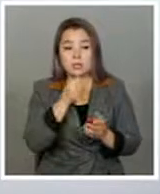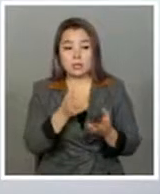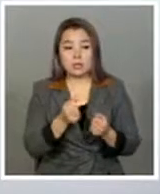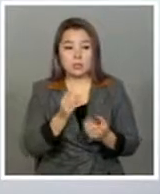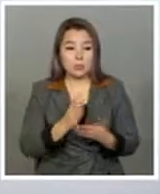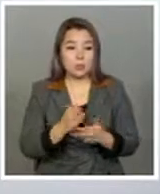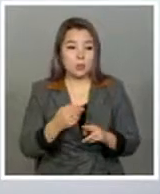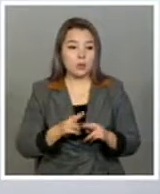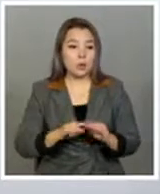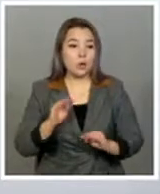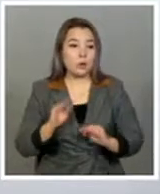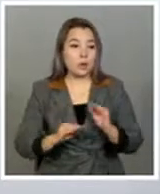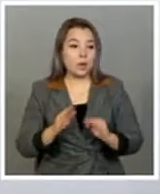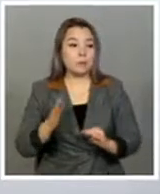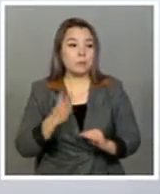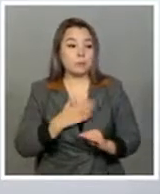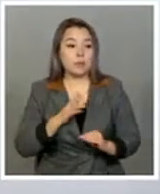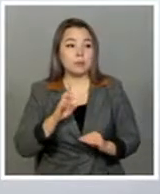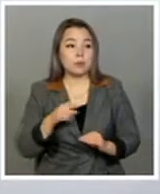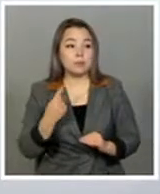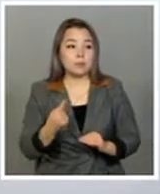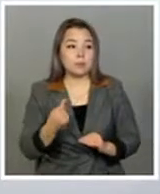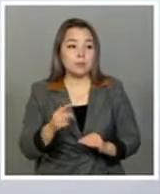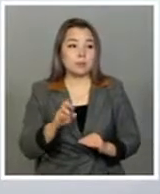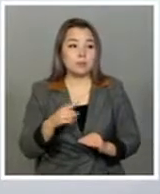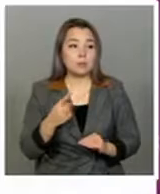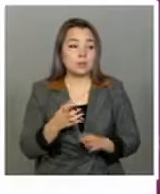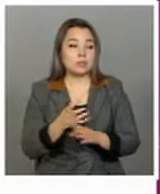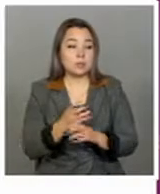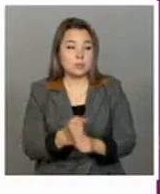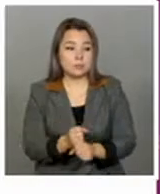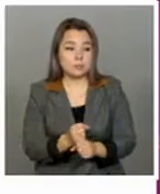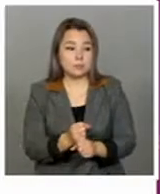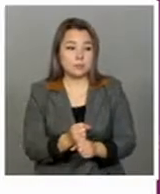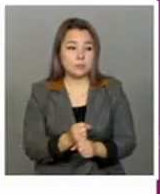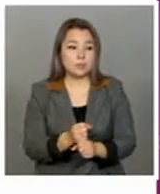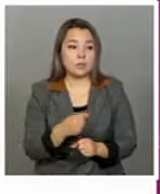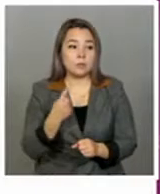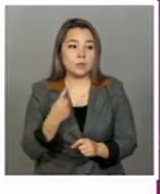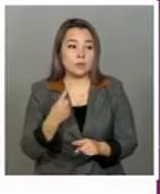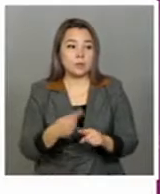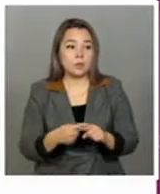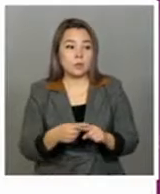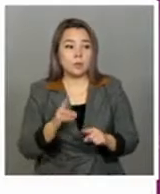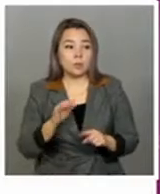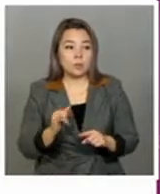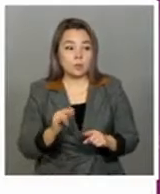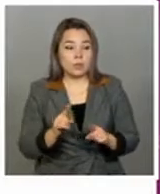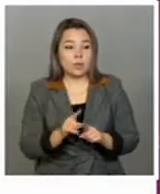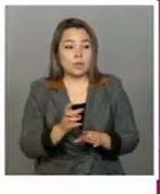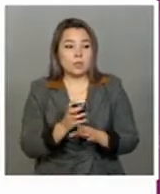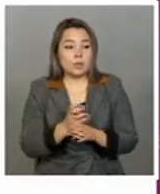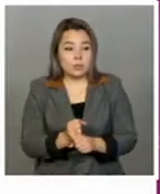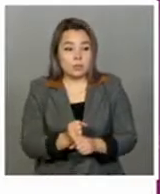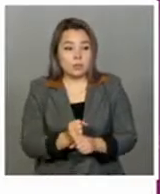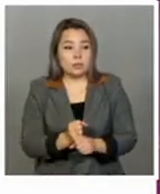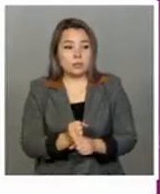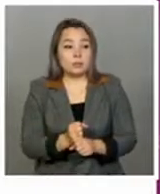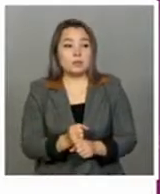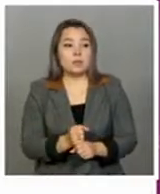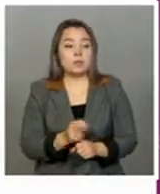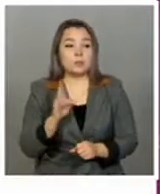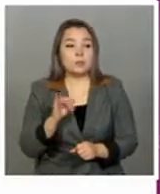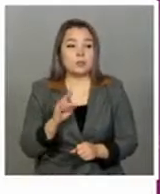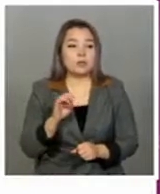Яғни құрамындағы бізде B1 мен B1 қысқарды, 1 қосылған Q мен 1 қосылған Q қысқарды, Q квадрат